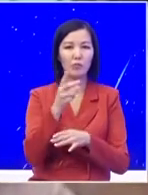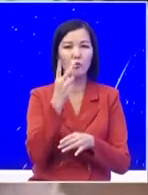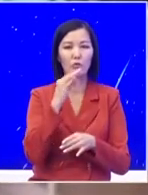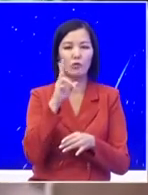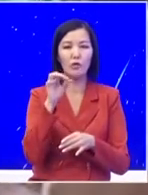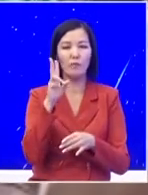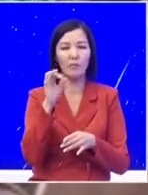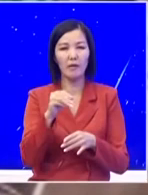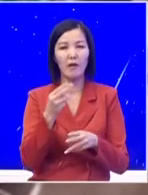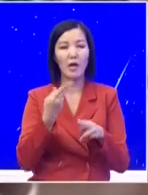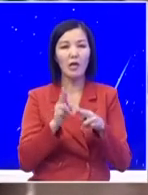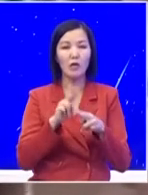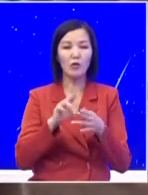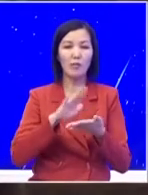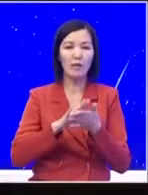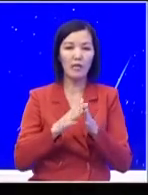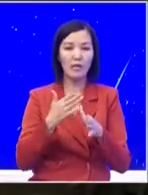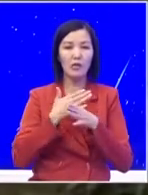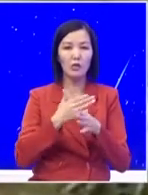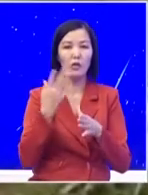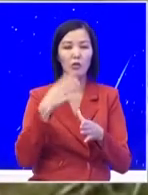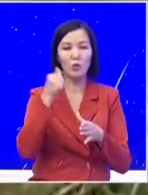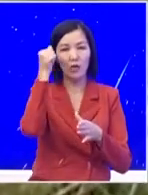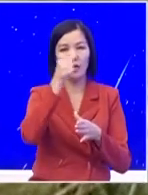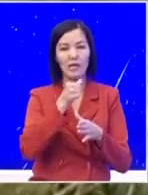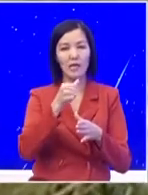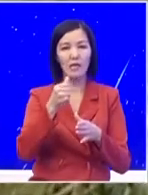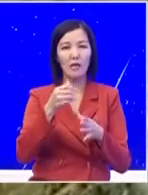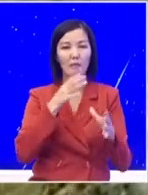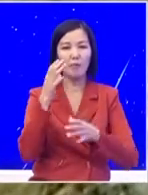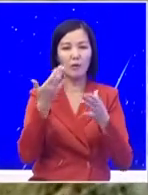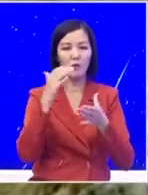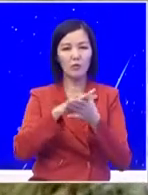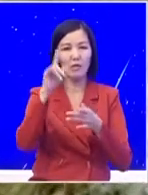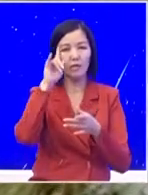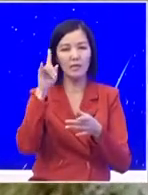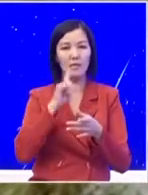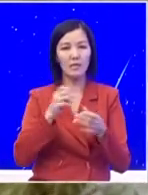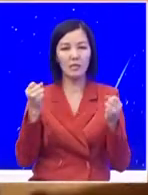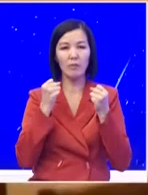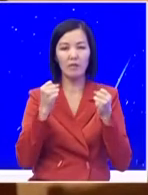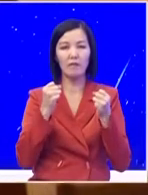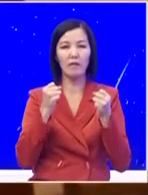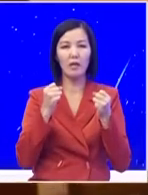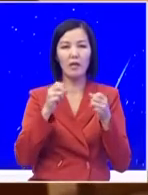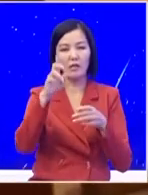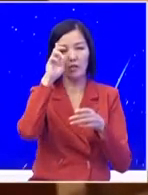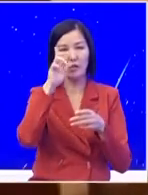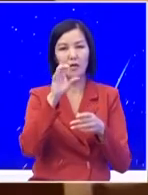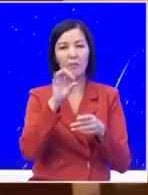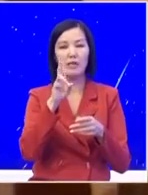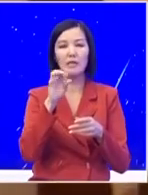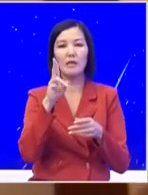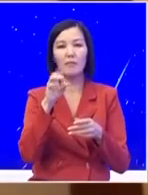Ушкемпиров, благодаря которому 40 лет назад мир узнал и заговорил о Казахстане как о великой спортивной державе. Это и Серикжан